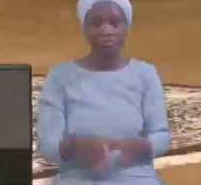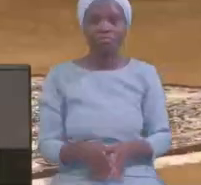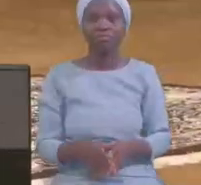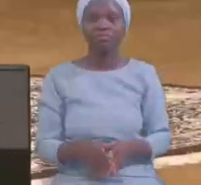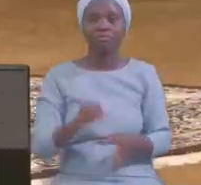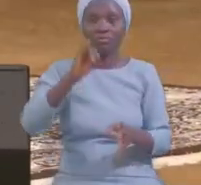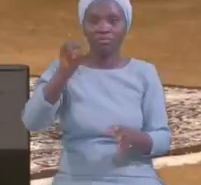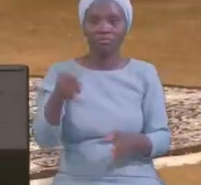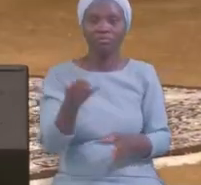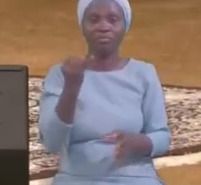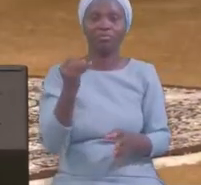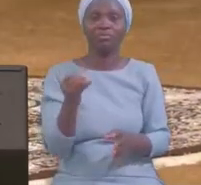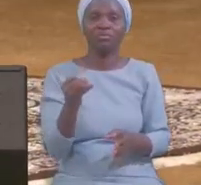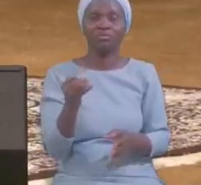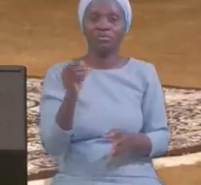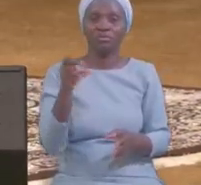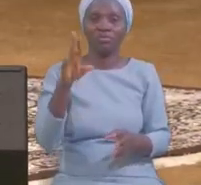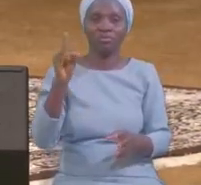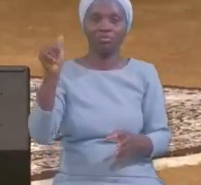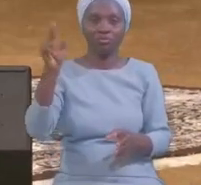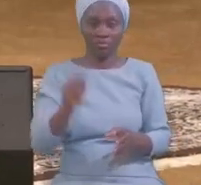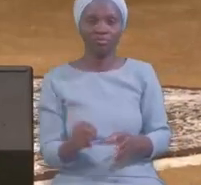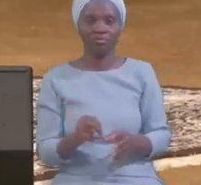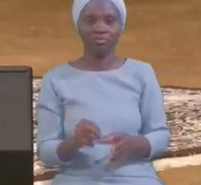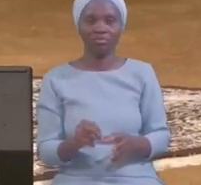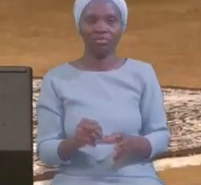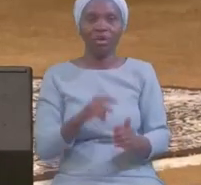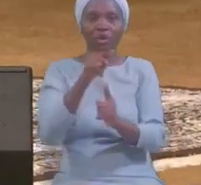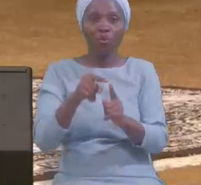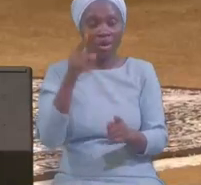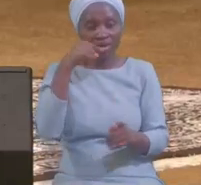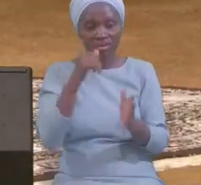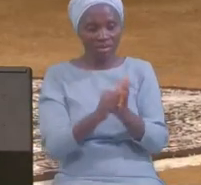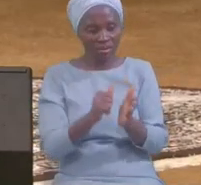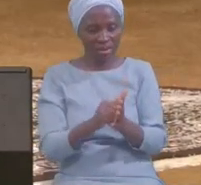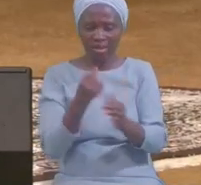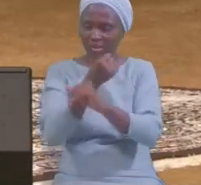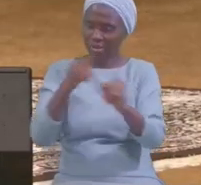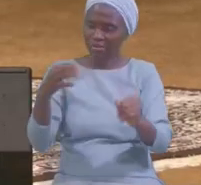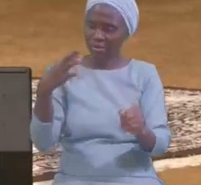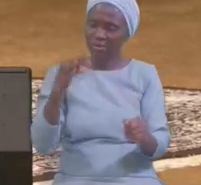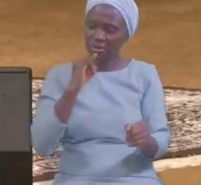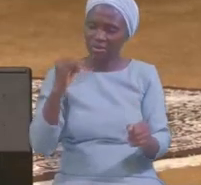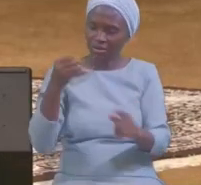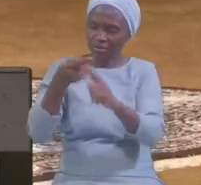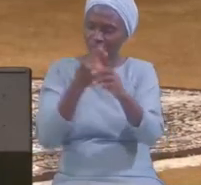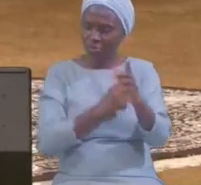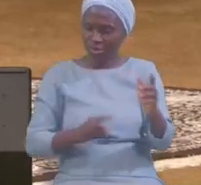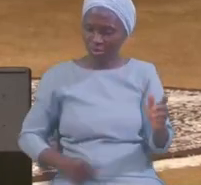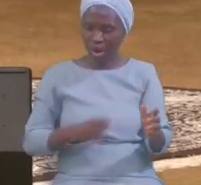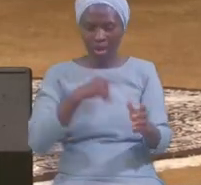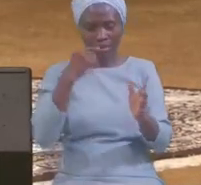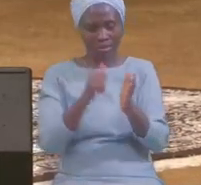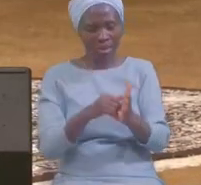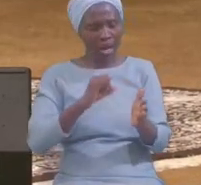fond de la mer. Mais lorsqu'il a dit que le salut est du Seigneur, est de l'Éternel, il a dit, je